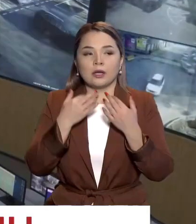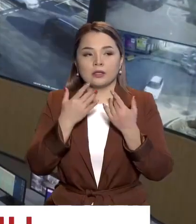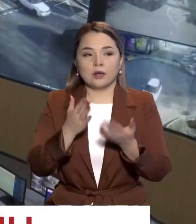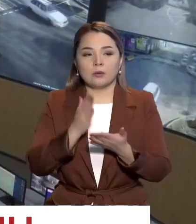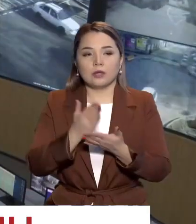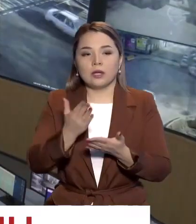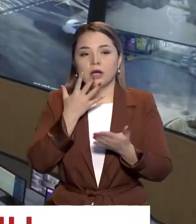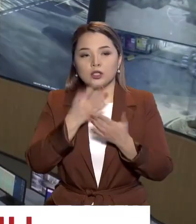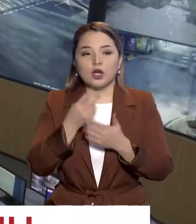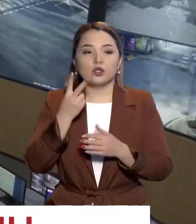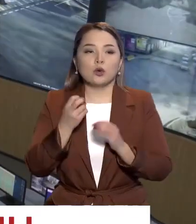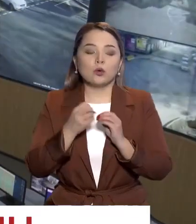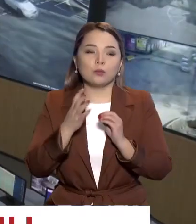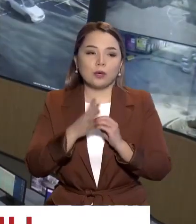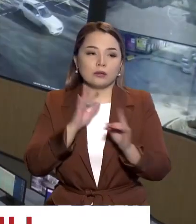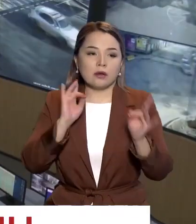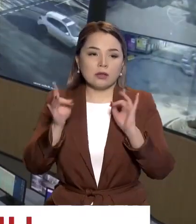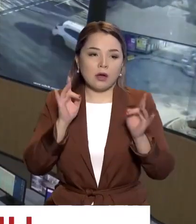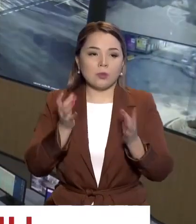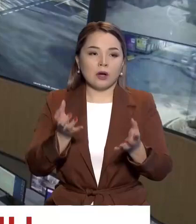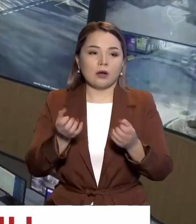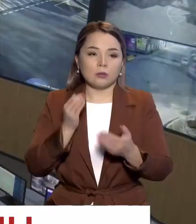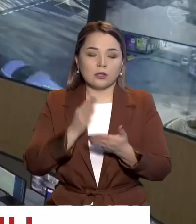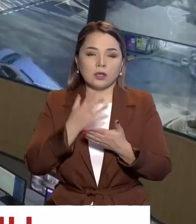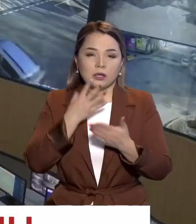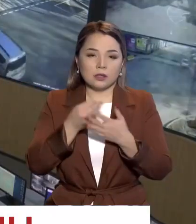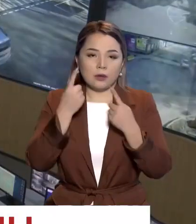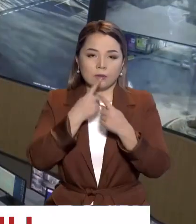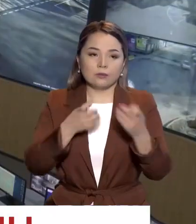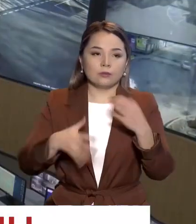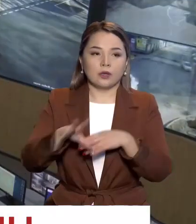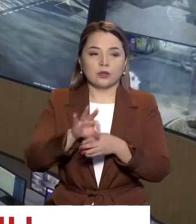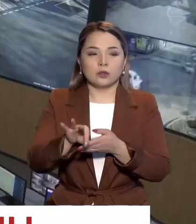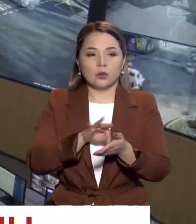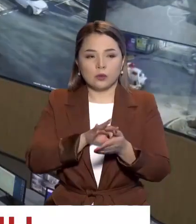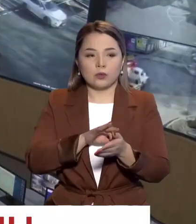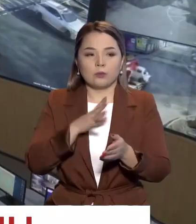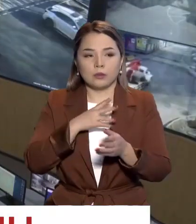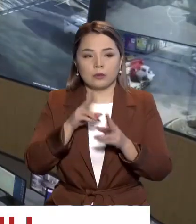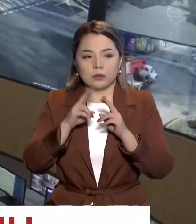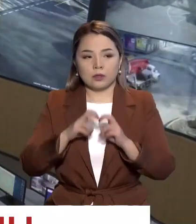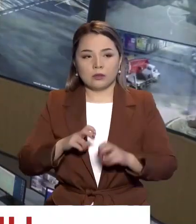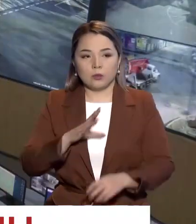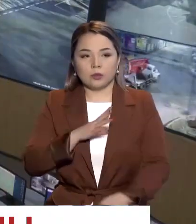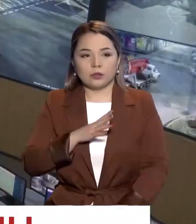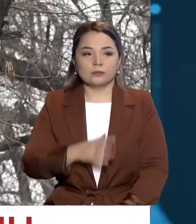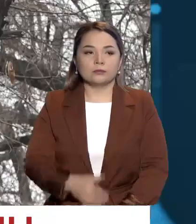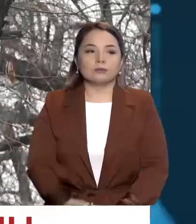ететін 215 дабыл қабылданды. Барлық хабарламалар дер кезінде өңделді.